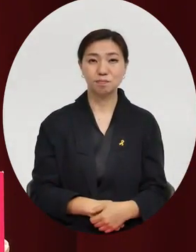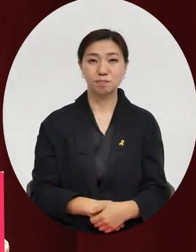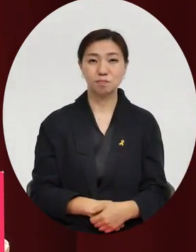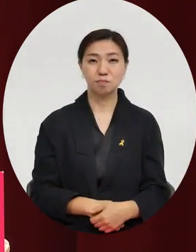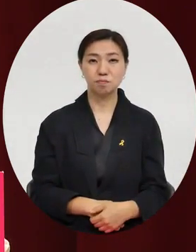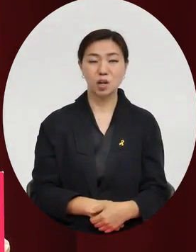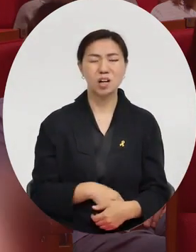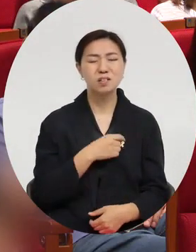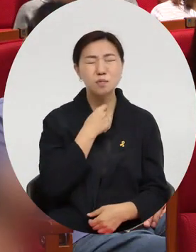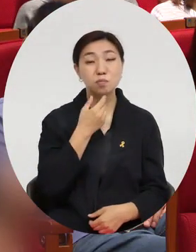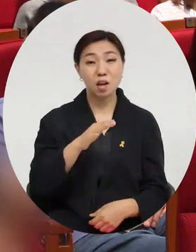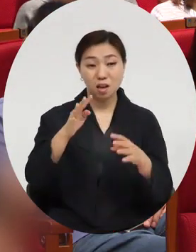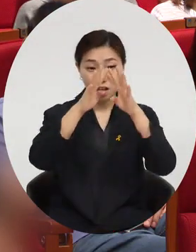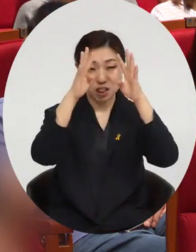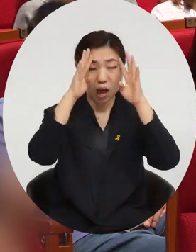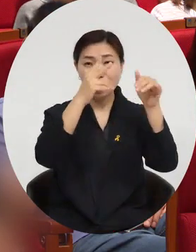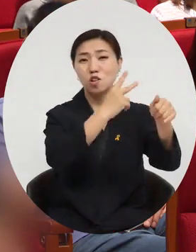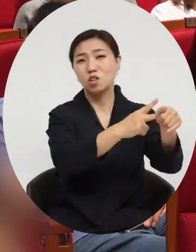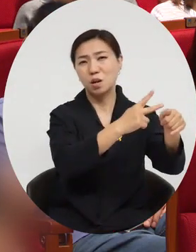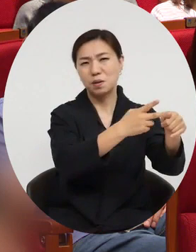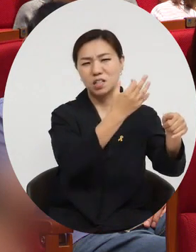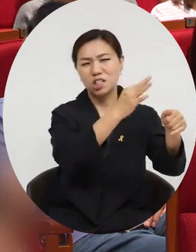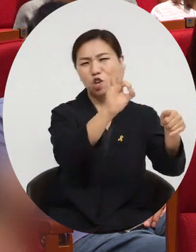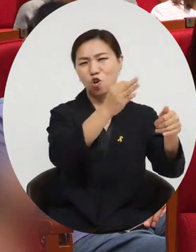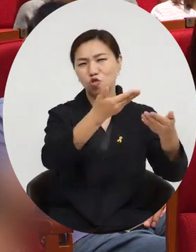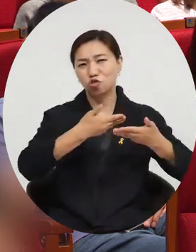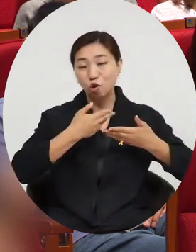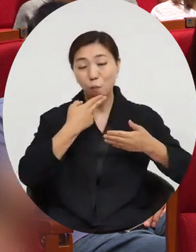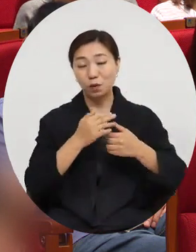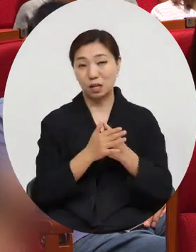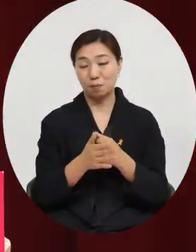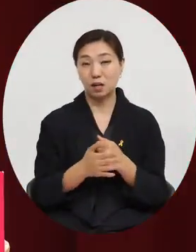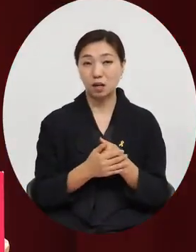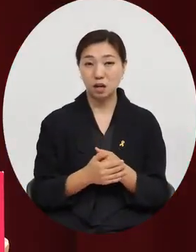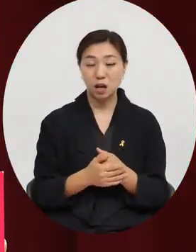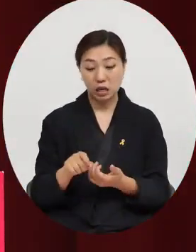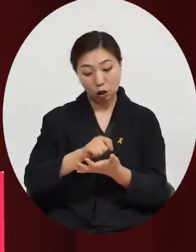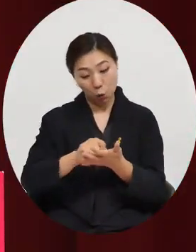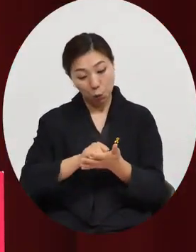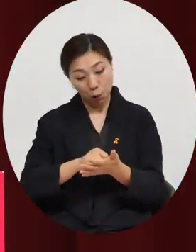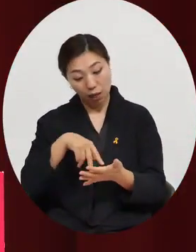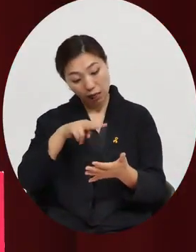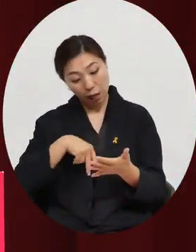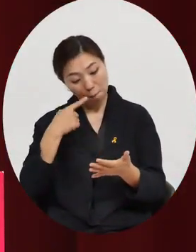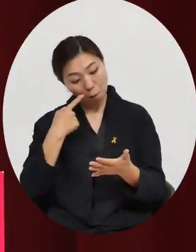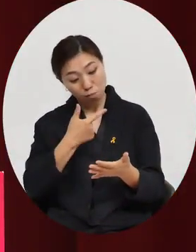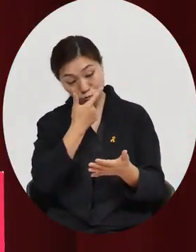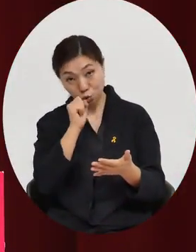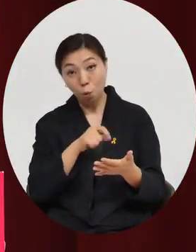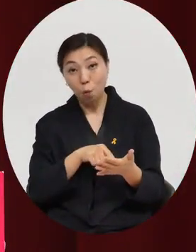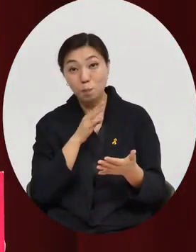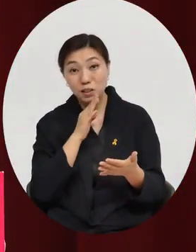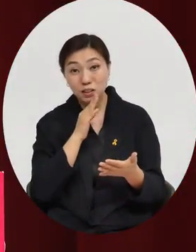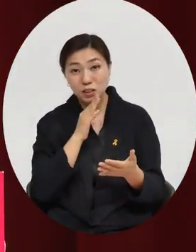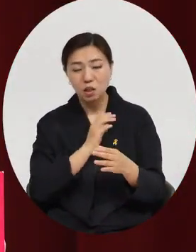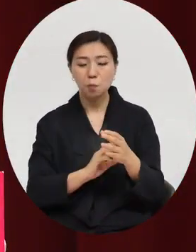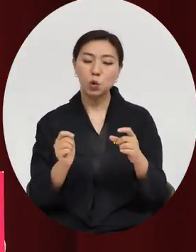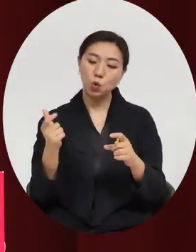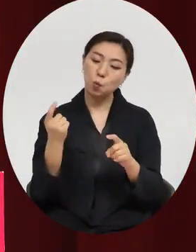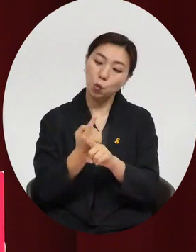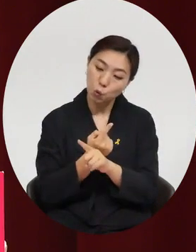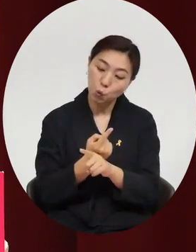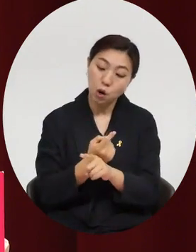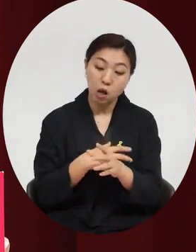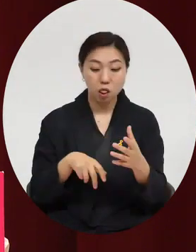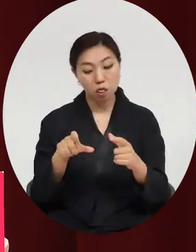그렇게 쓰고 싶어도 교수님들이 가만히 안 아니지, 두시니까. 그렇게 써서 하면 다시 읽어보면 좀 부족하잖아. 그럼 좀